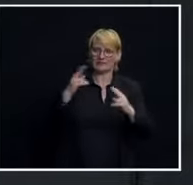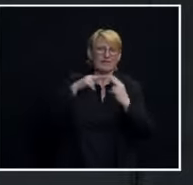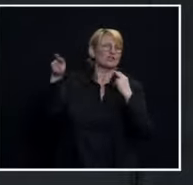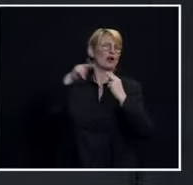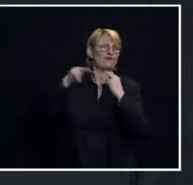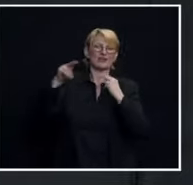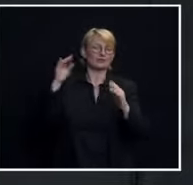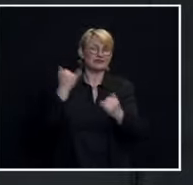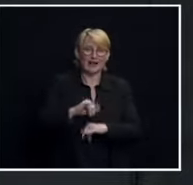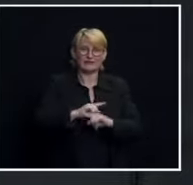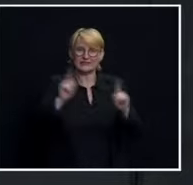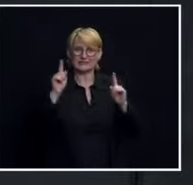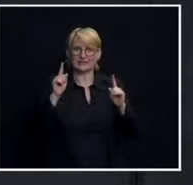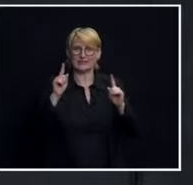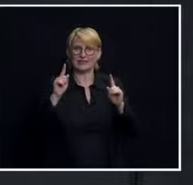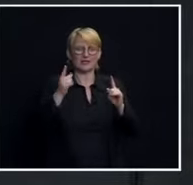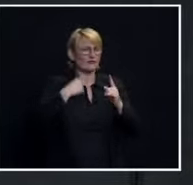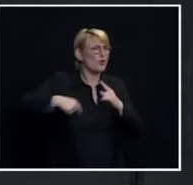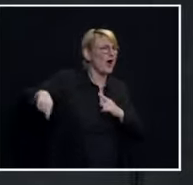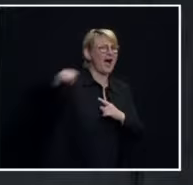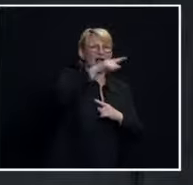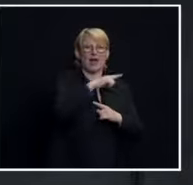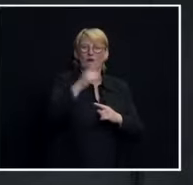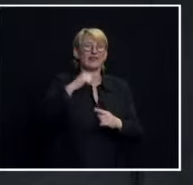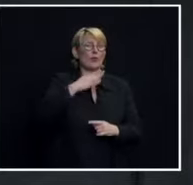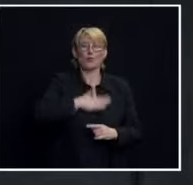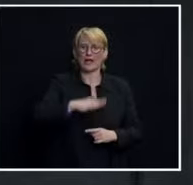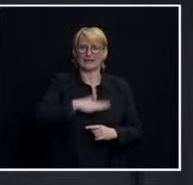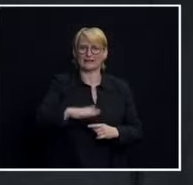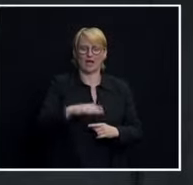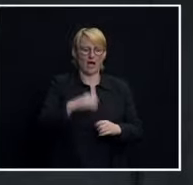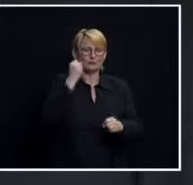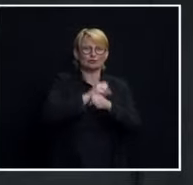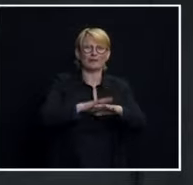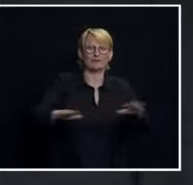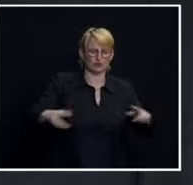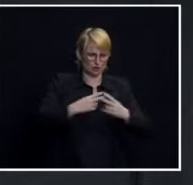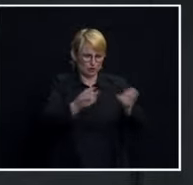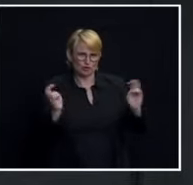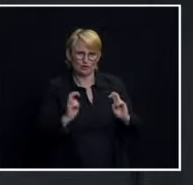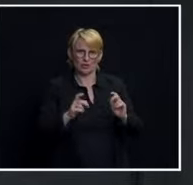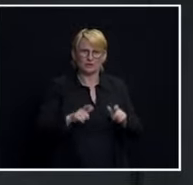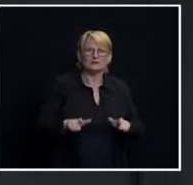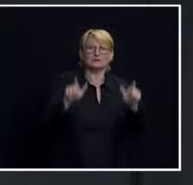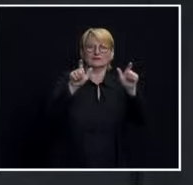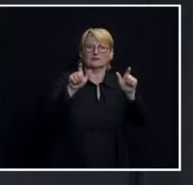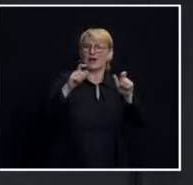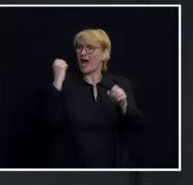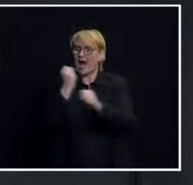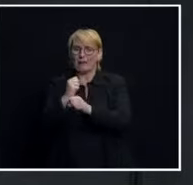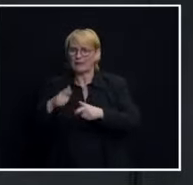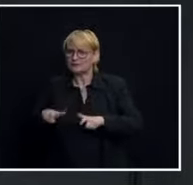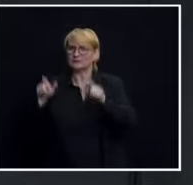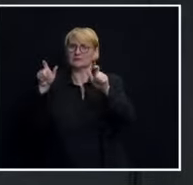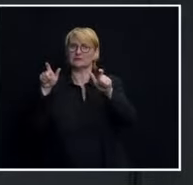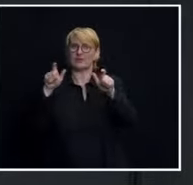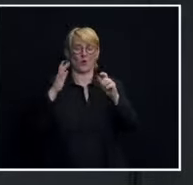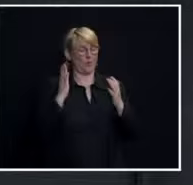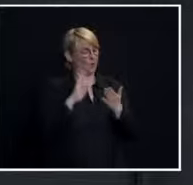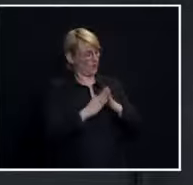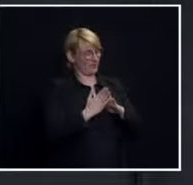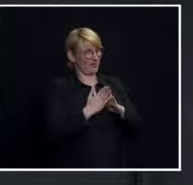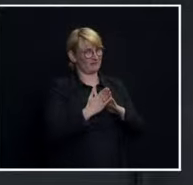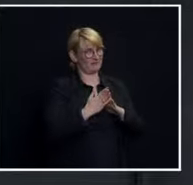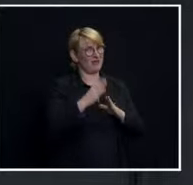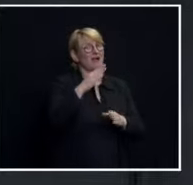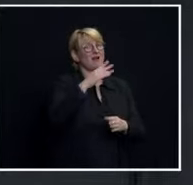auch dort, wo es vielleicht unangenehm ist, am Stammtisch, in der Arbeit oder sogar in der eigenen